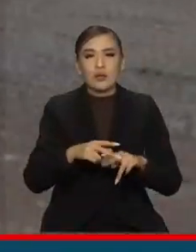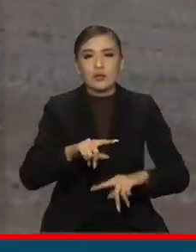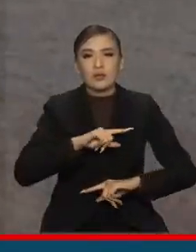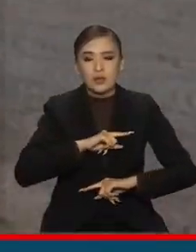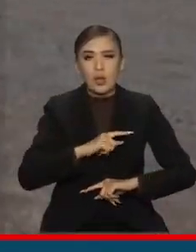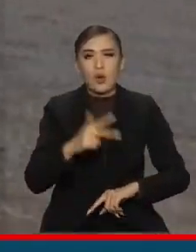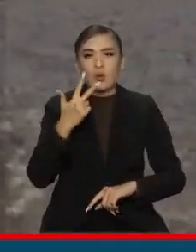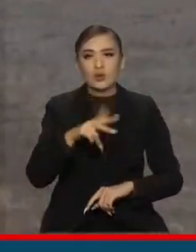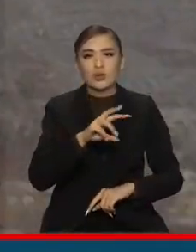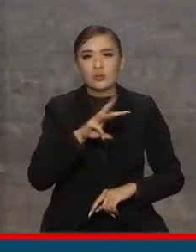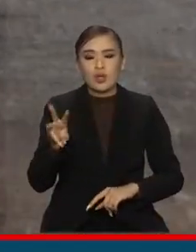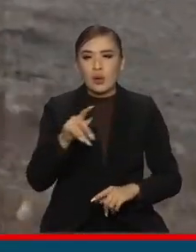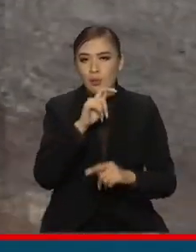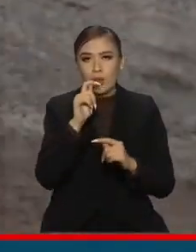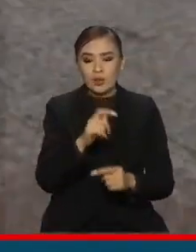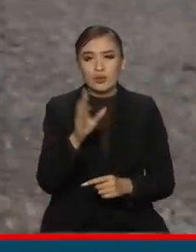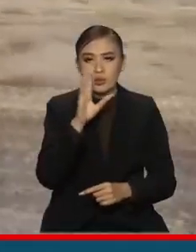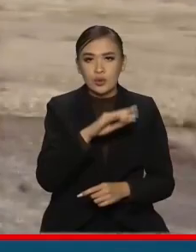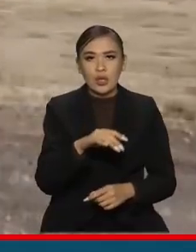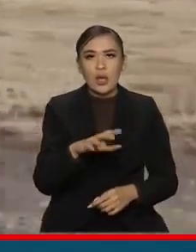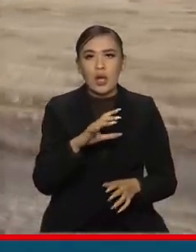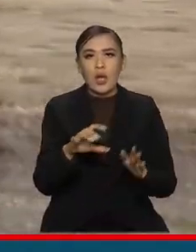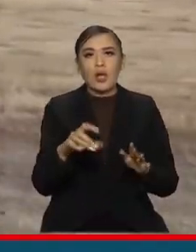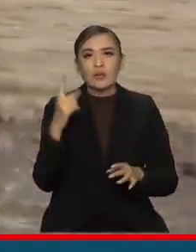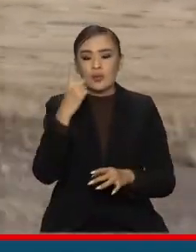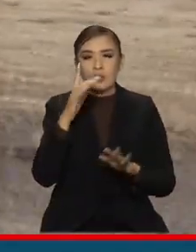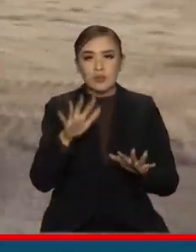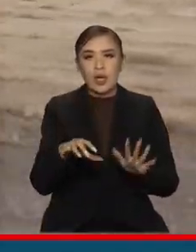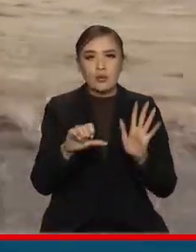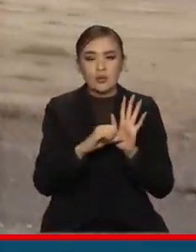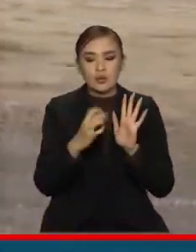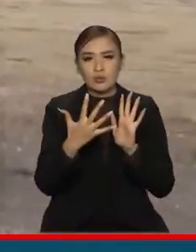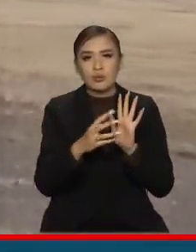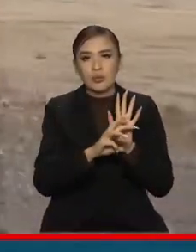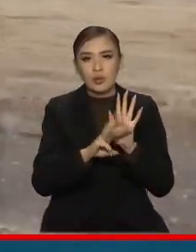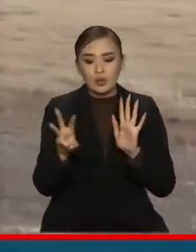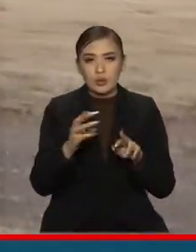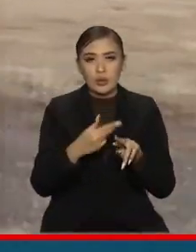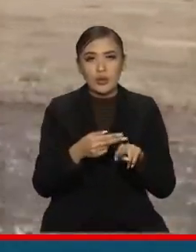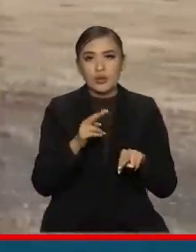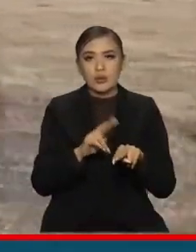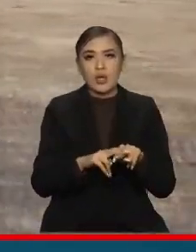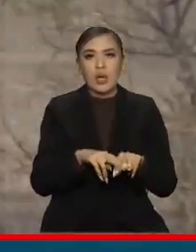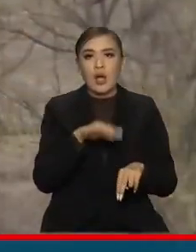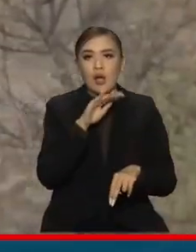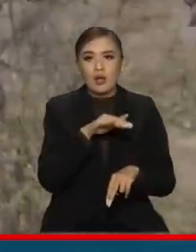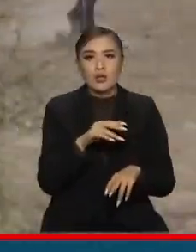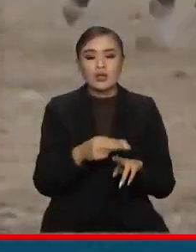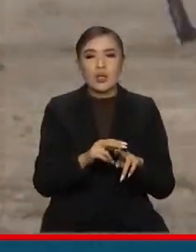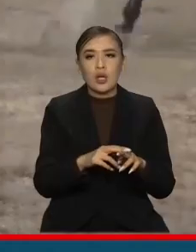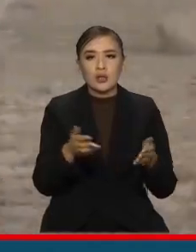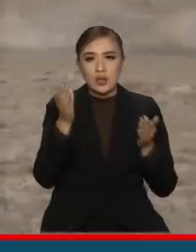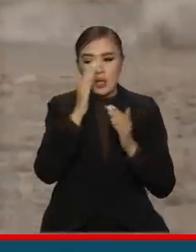миллион теңгені еншілейді. Жалпы жүлде қоры 65 миллион теңге. Жеңістен үмітті ұлытаулық көкбөрілер ақсақалдардың